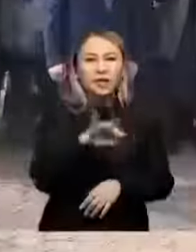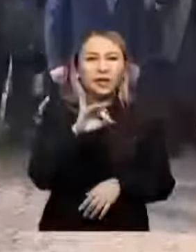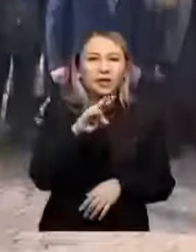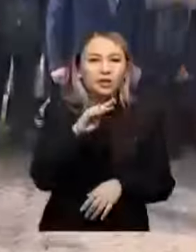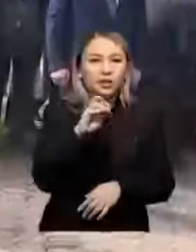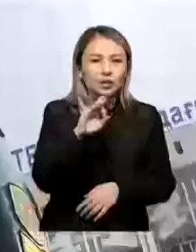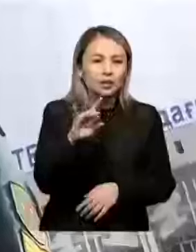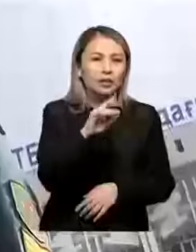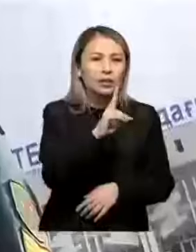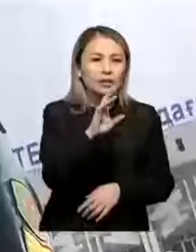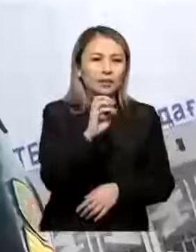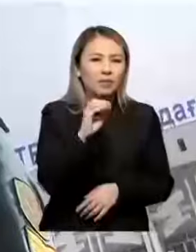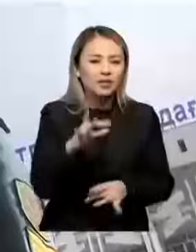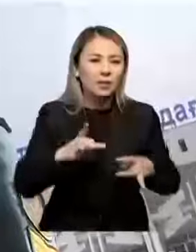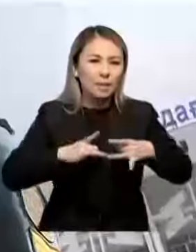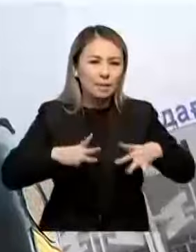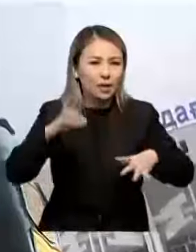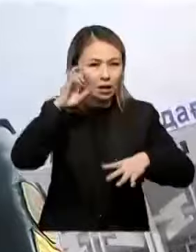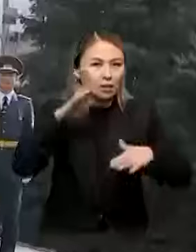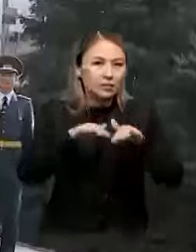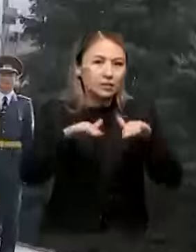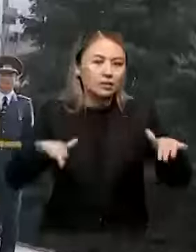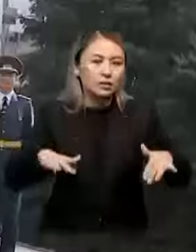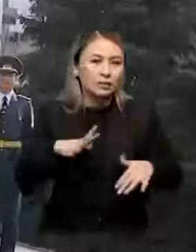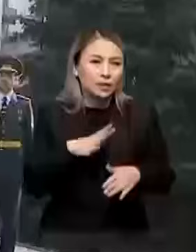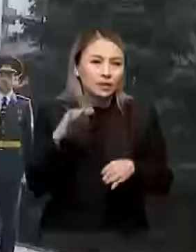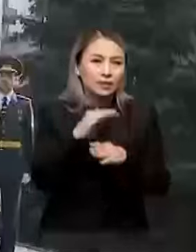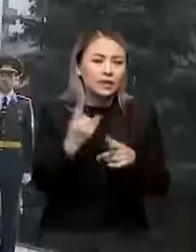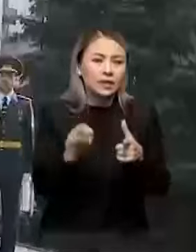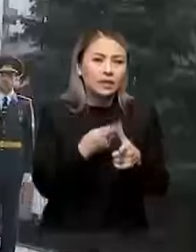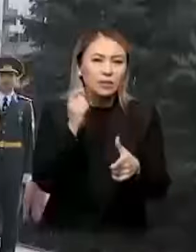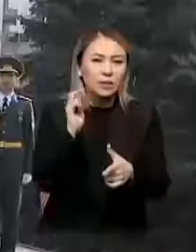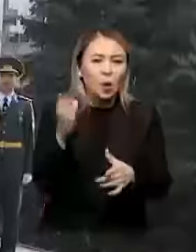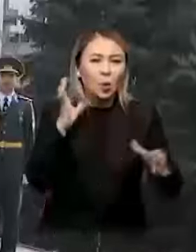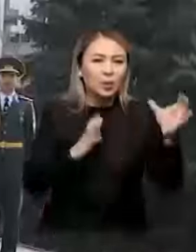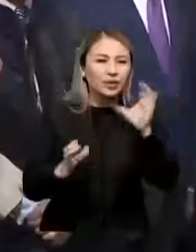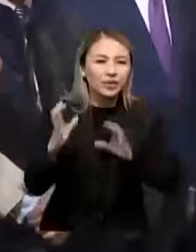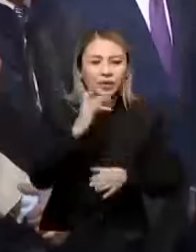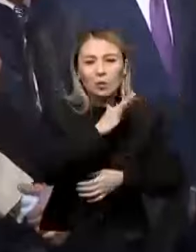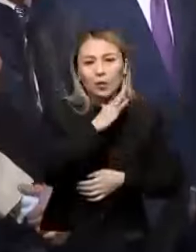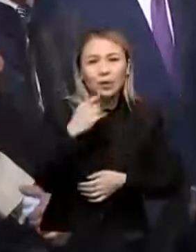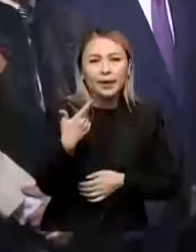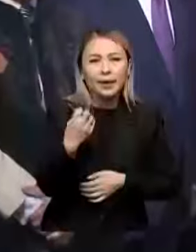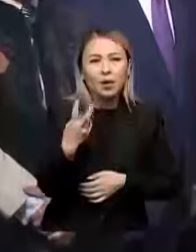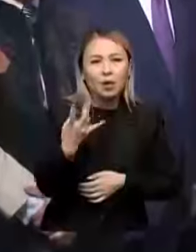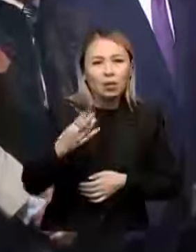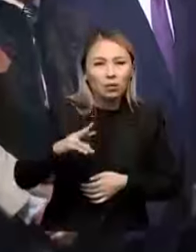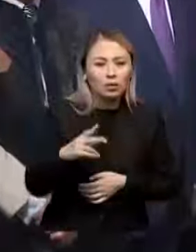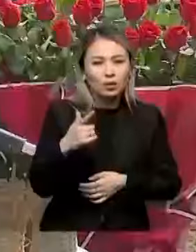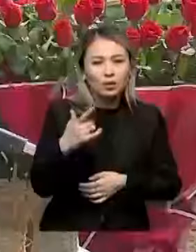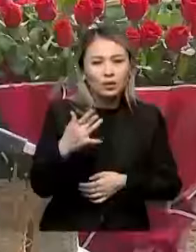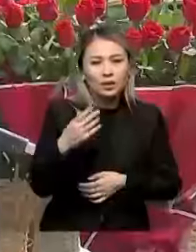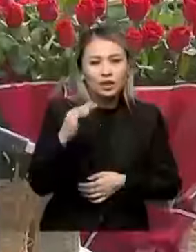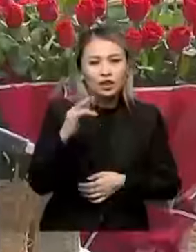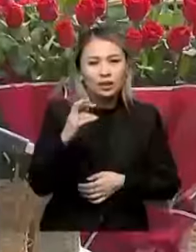Қаныш Сәтбаевтың мерейтойы мемлекет деңгейінде атап өтіледі. Ал өзінің есімі берілген университеттен талай геологтар, инженерлер түлеп ұшты.